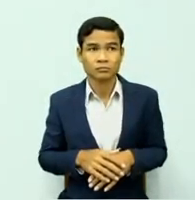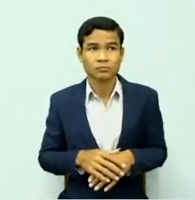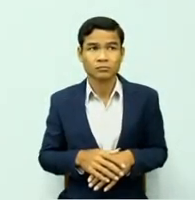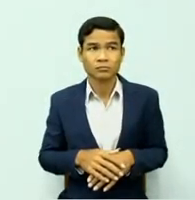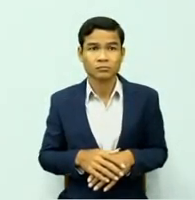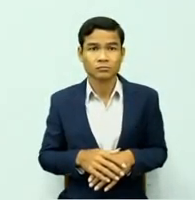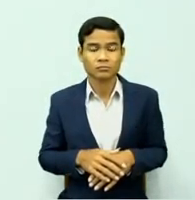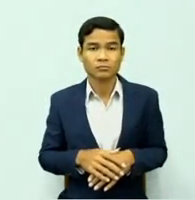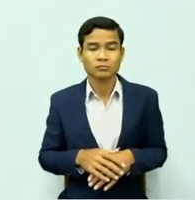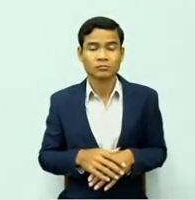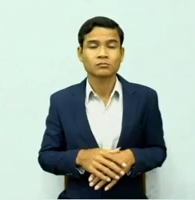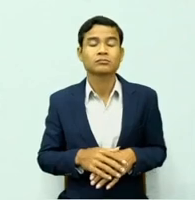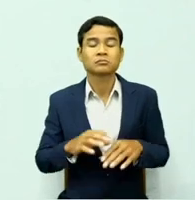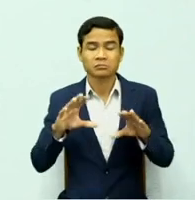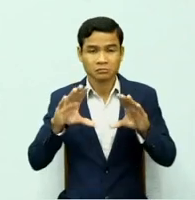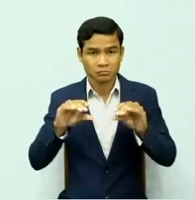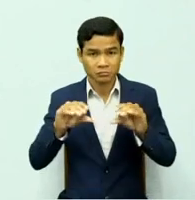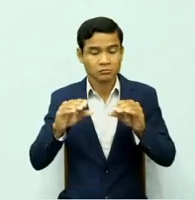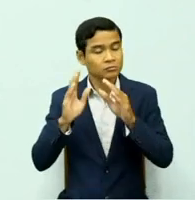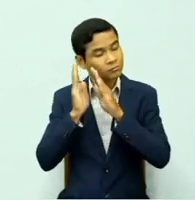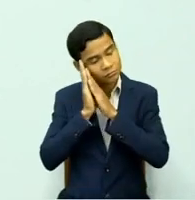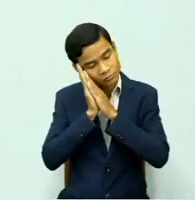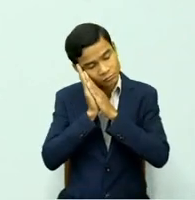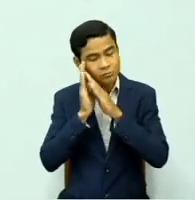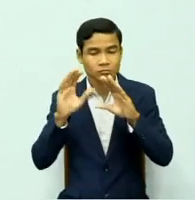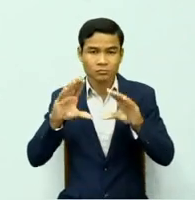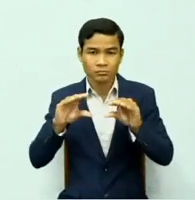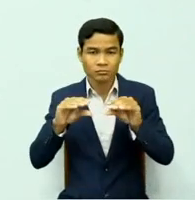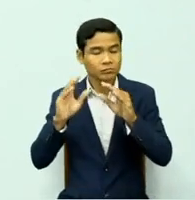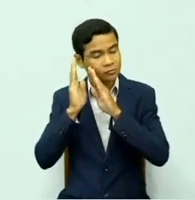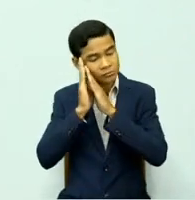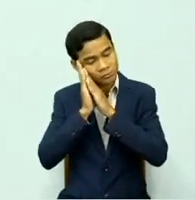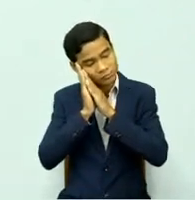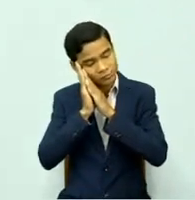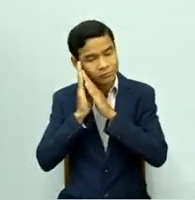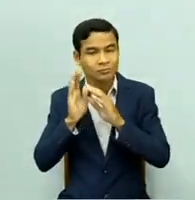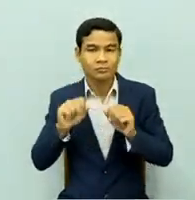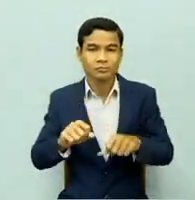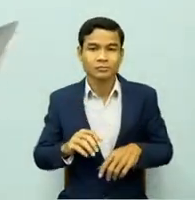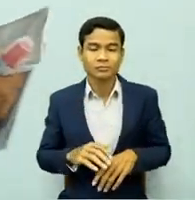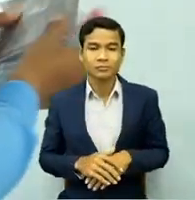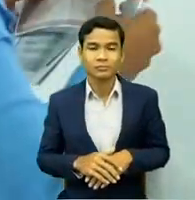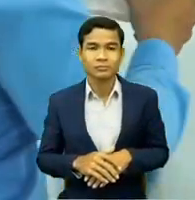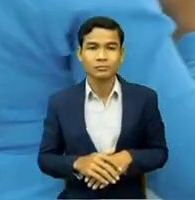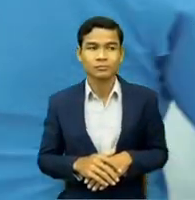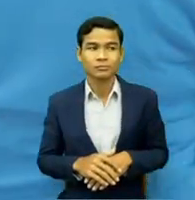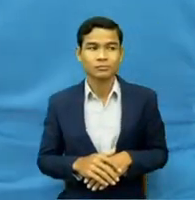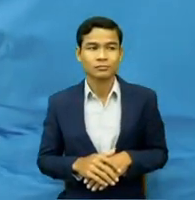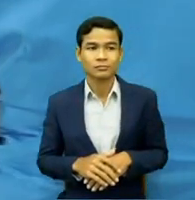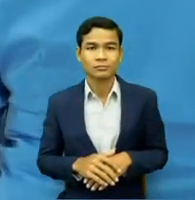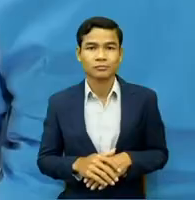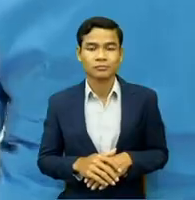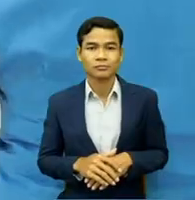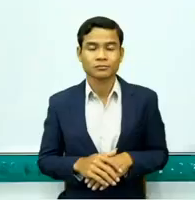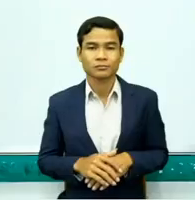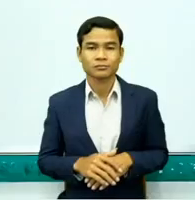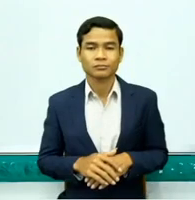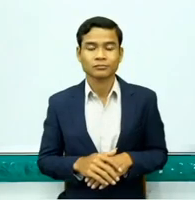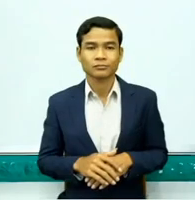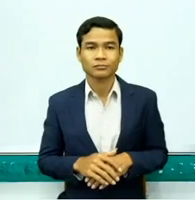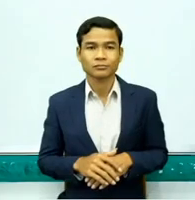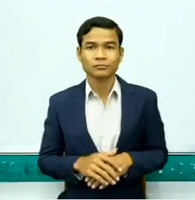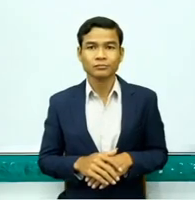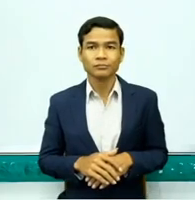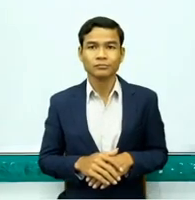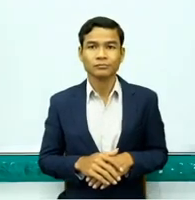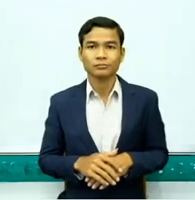ចាគឺខ្នើយណាកូនចានេះខ្នើយណាចាខ្នើយបិទបញ្